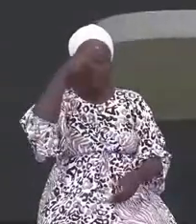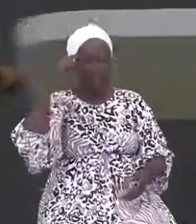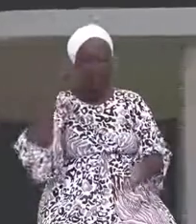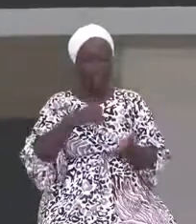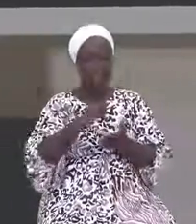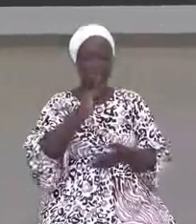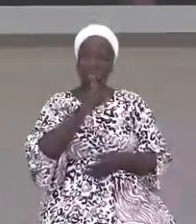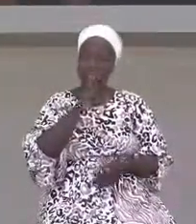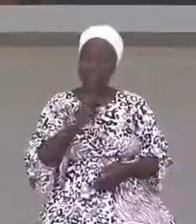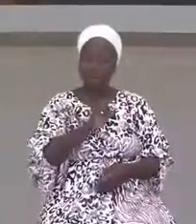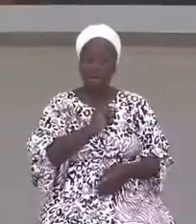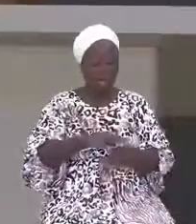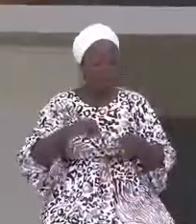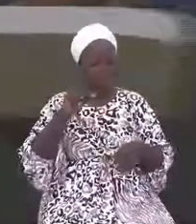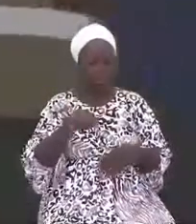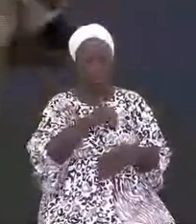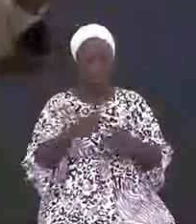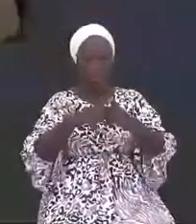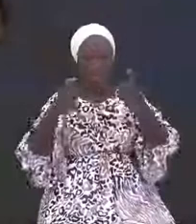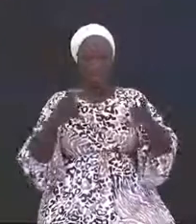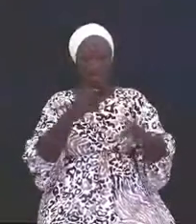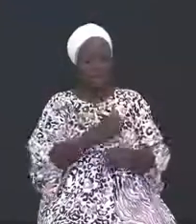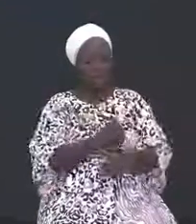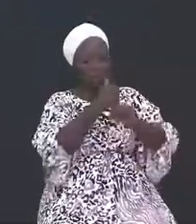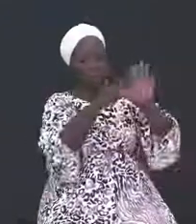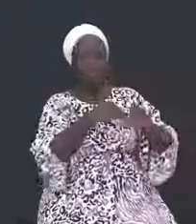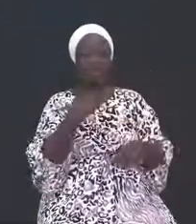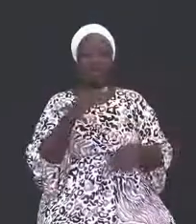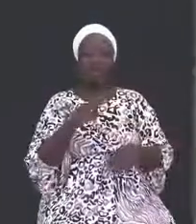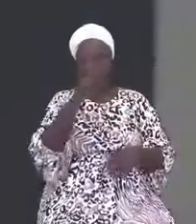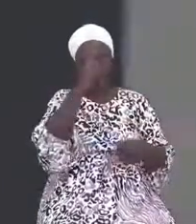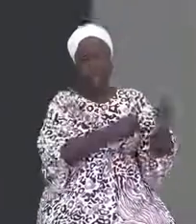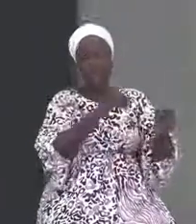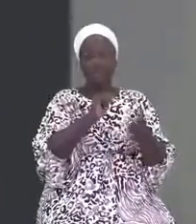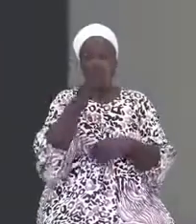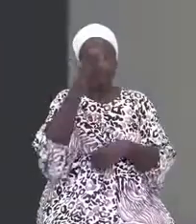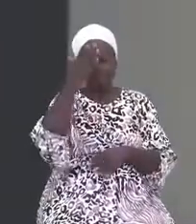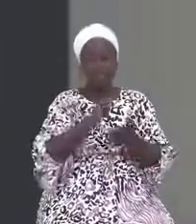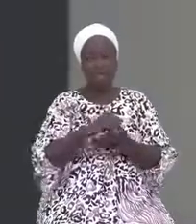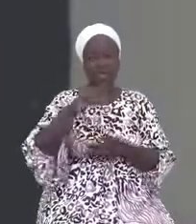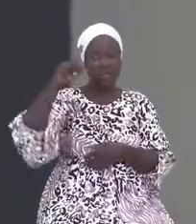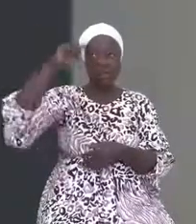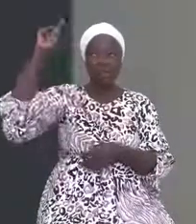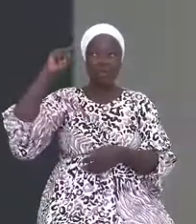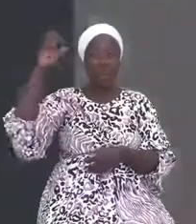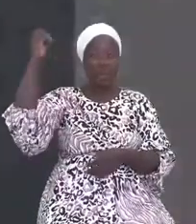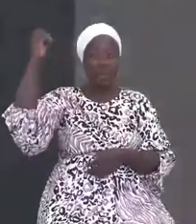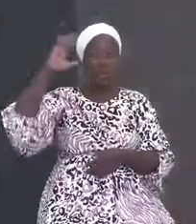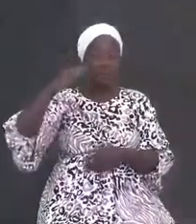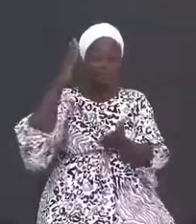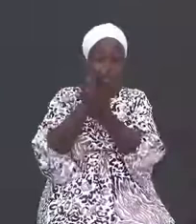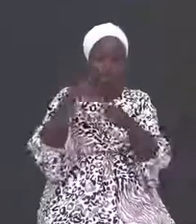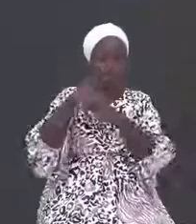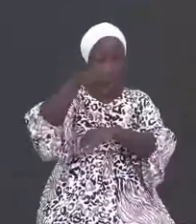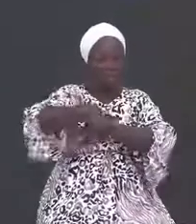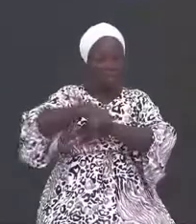pas besoin d'une grande foi comme une montagne pour savoir que le soleil se couche le